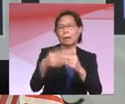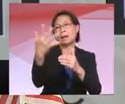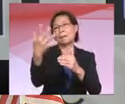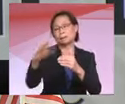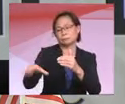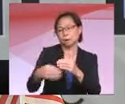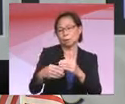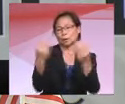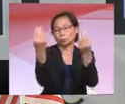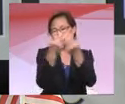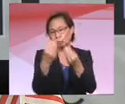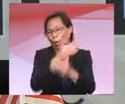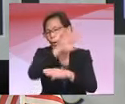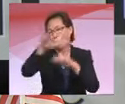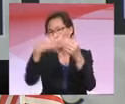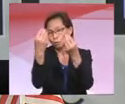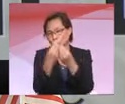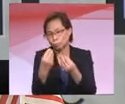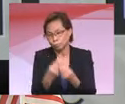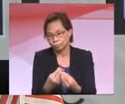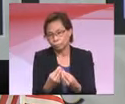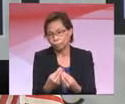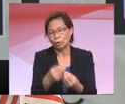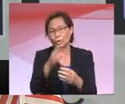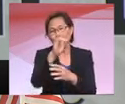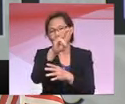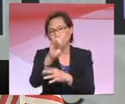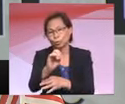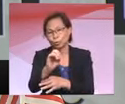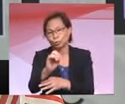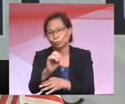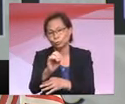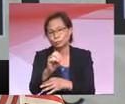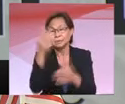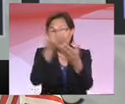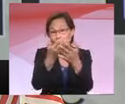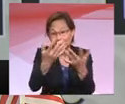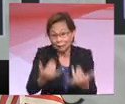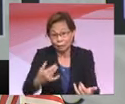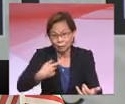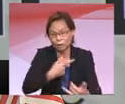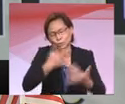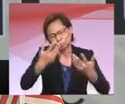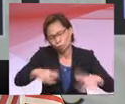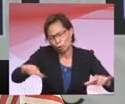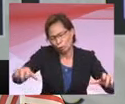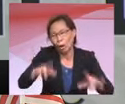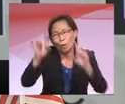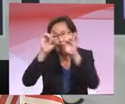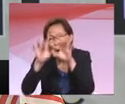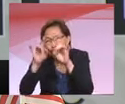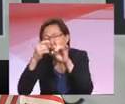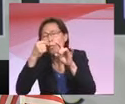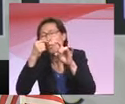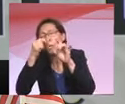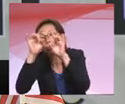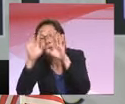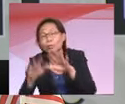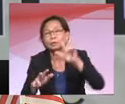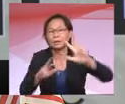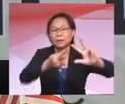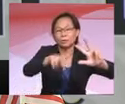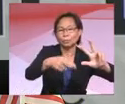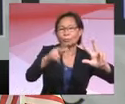kes, menjadikan jumlah keseluruhan kes ialah 70 kes. Dan setakat ini kita dah melaksanakan saringan sebanyak